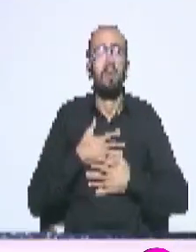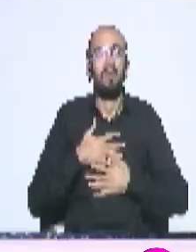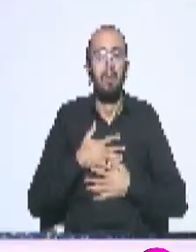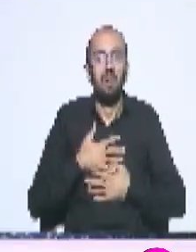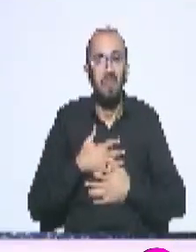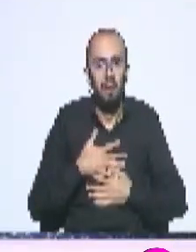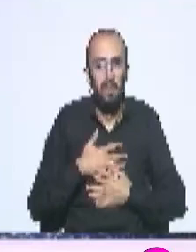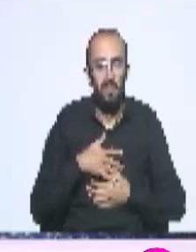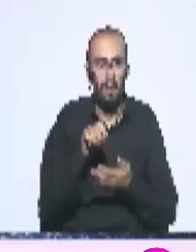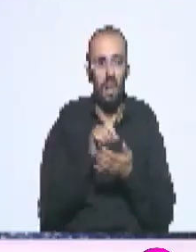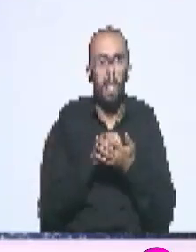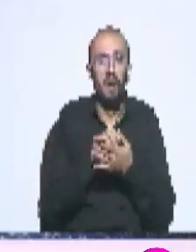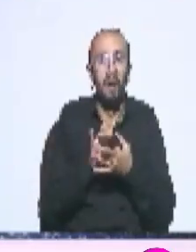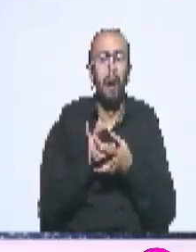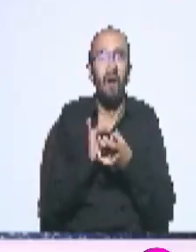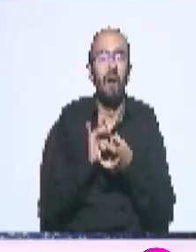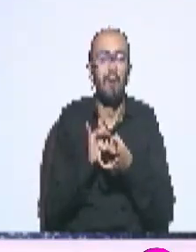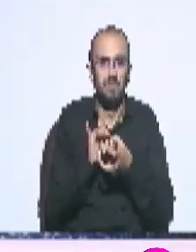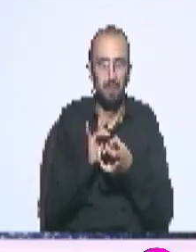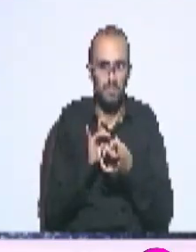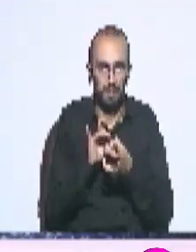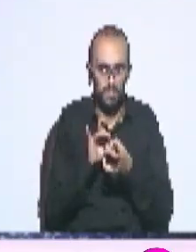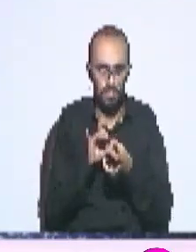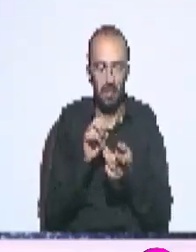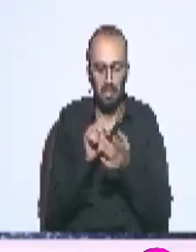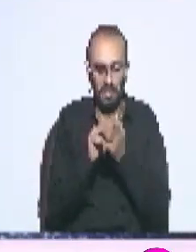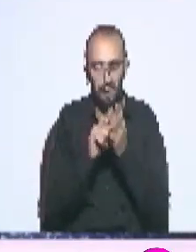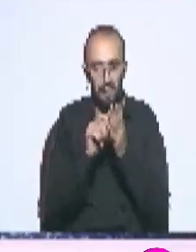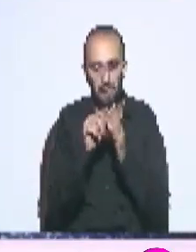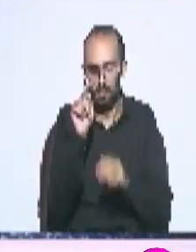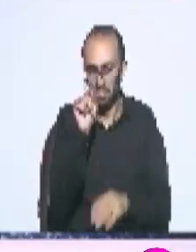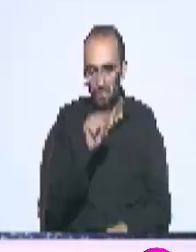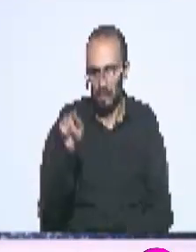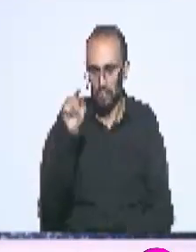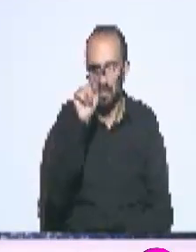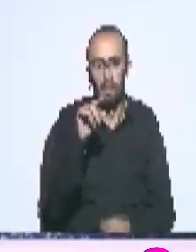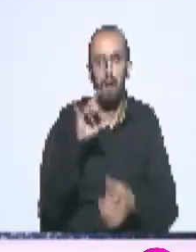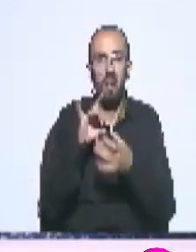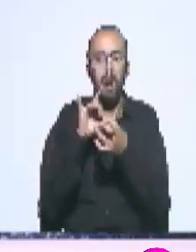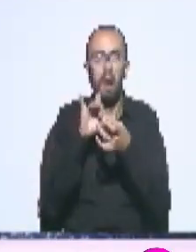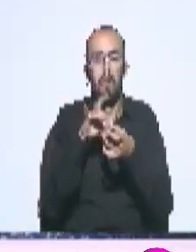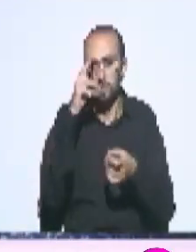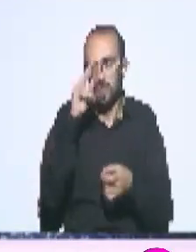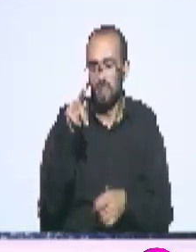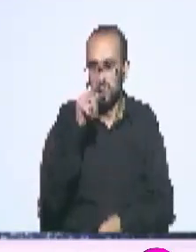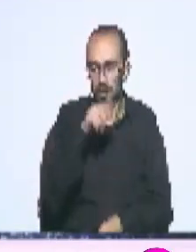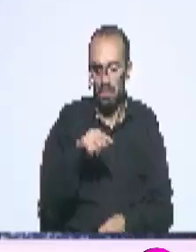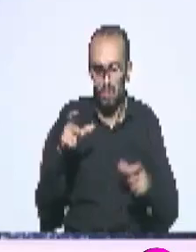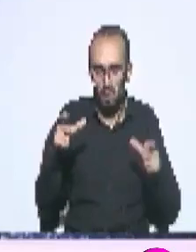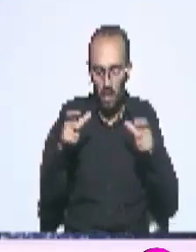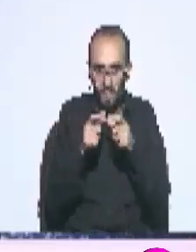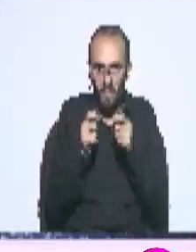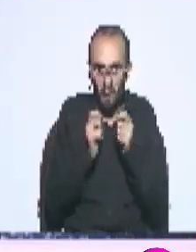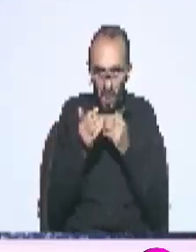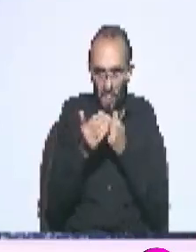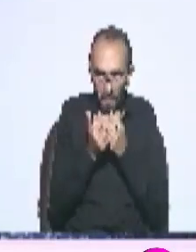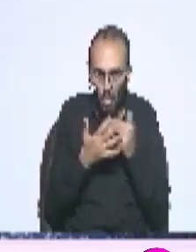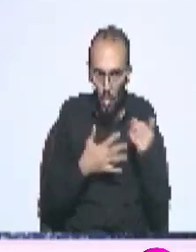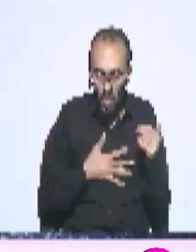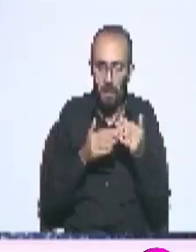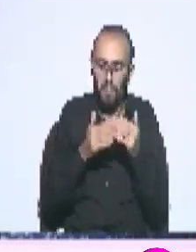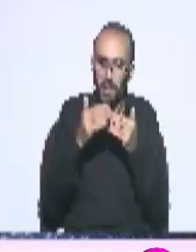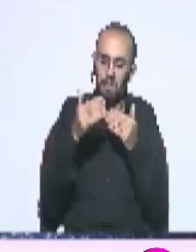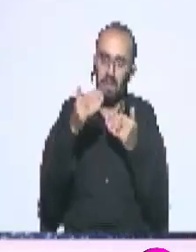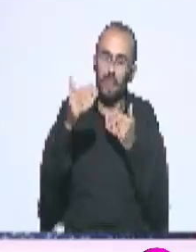العلاقات وبنعمل بنحط نفسنا في النص ونعمل حاجه اسمها دواير العلاقات واكتب مين الناس اللي في الدايره القريبه والناس الابعد والناس